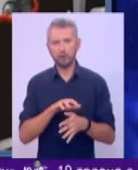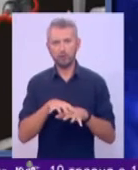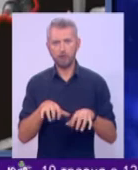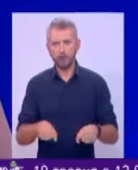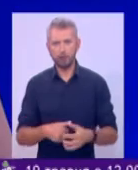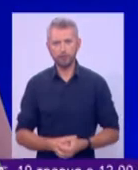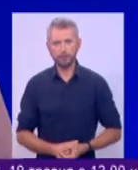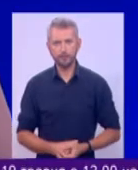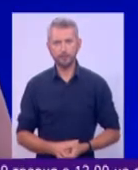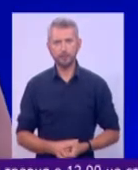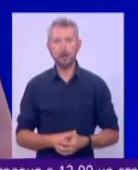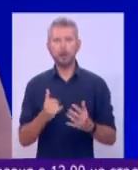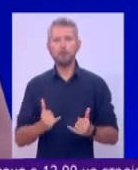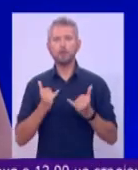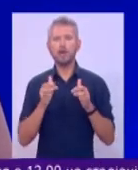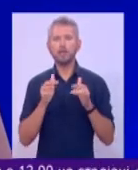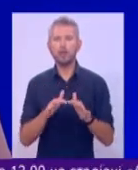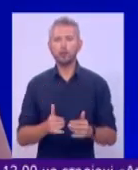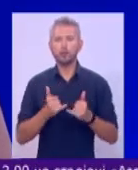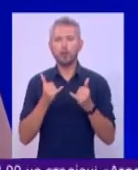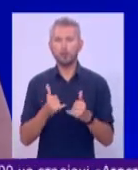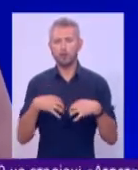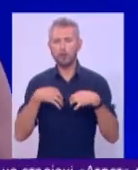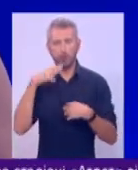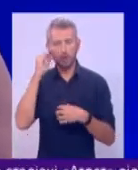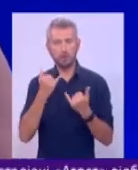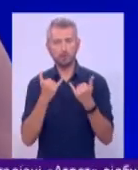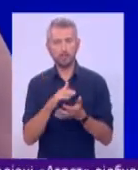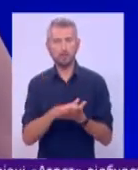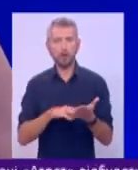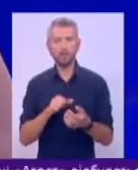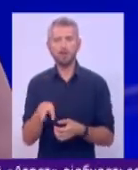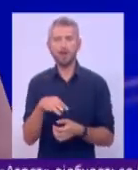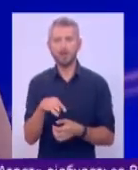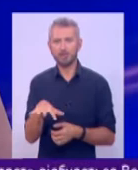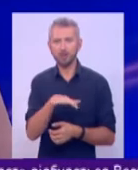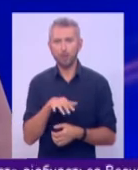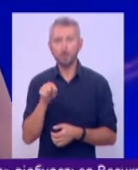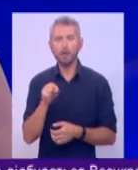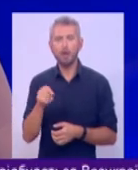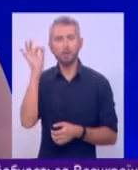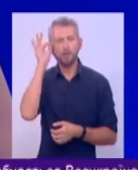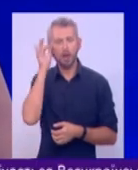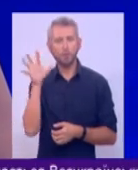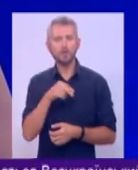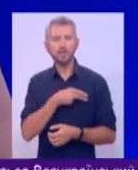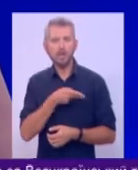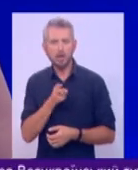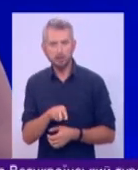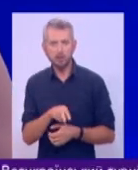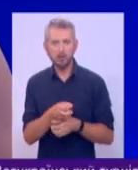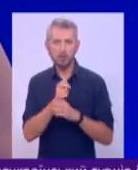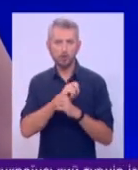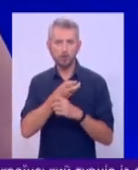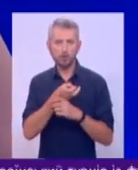владою. І вшанувальні заходи з нагоди гіркої дати у ці хвилини тривають на Михайлівській площі. Там поминають усіх загиблих